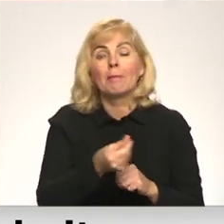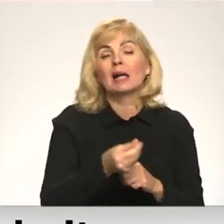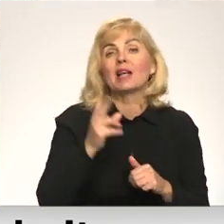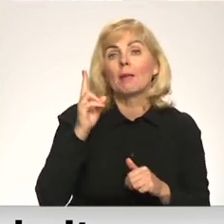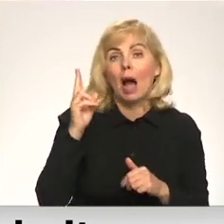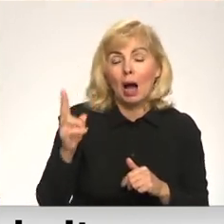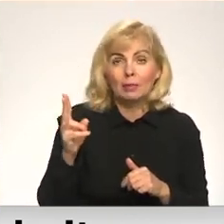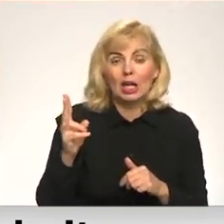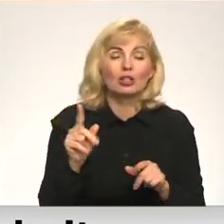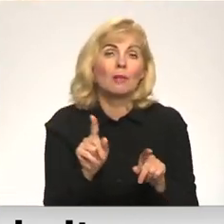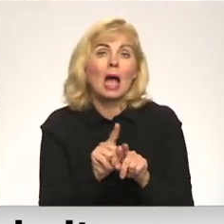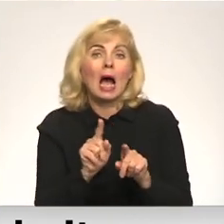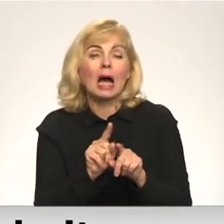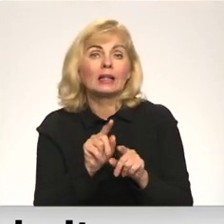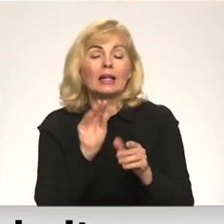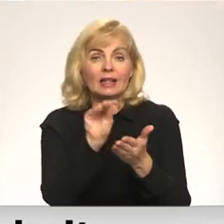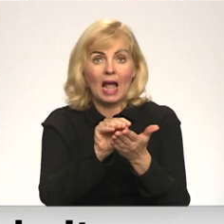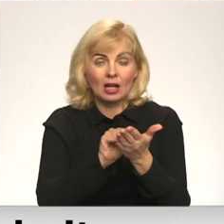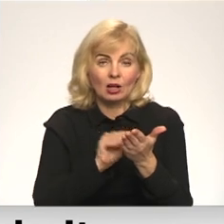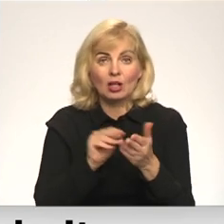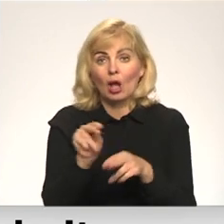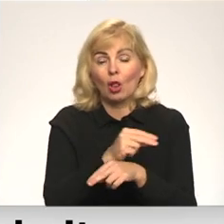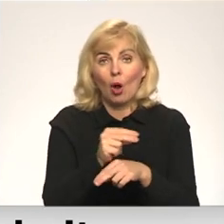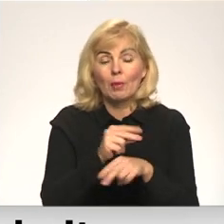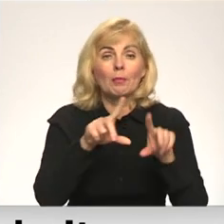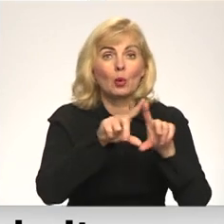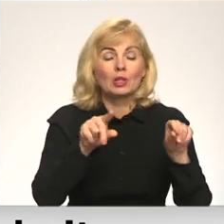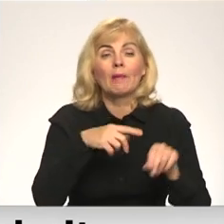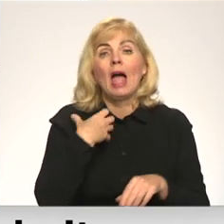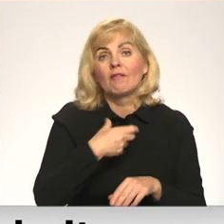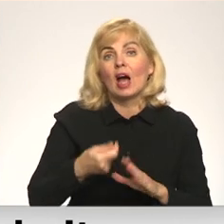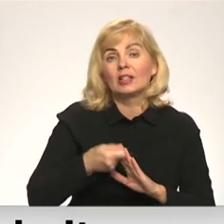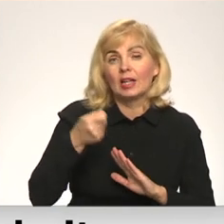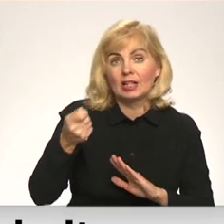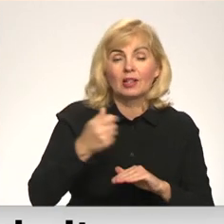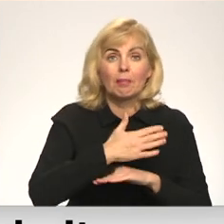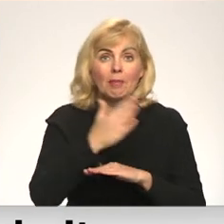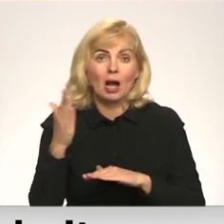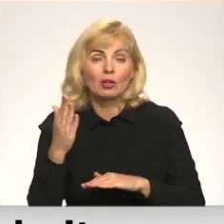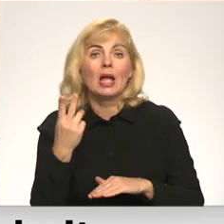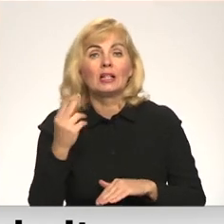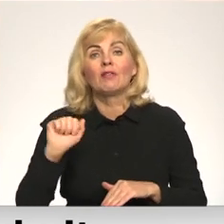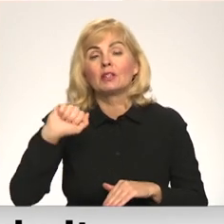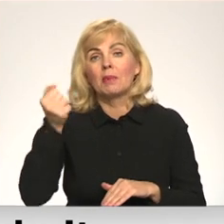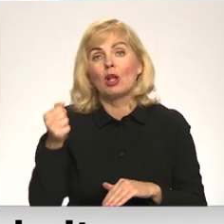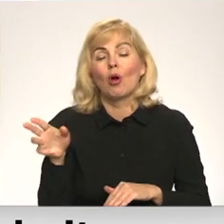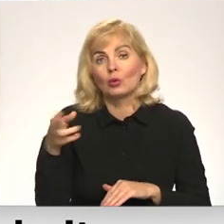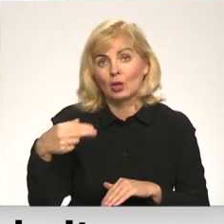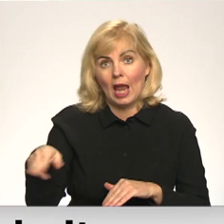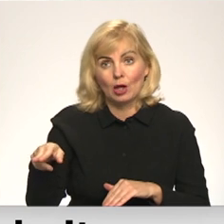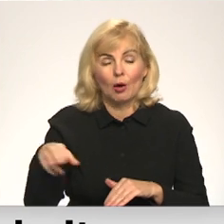apliecinājumam. Turklāt arī deklarāciju labojumi, kuri uzņēmumiem bija jāiesniedz, pārsniedz 2 miljonus eiro.